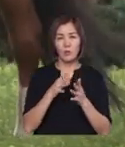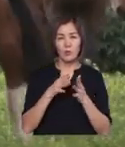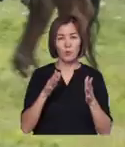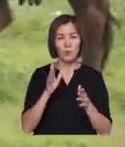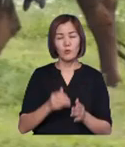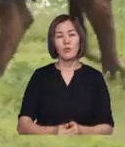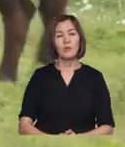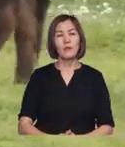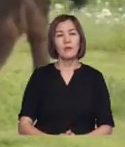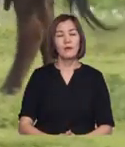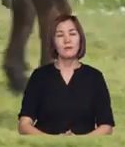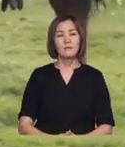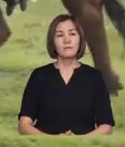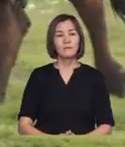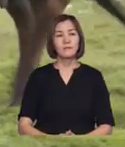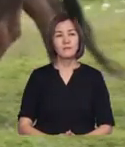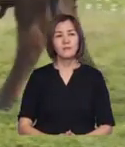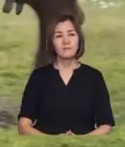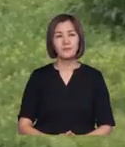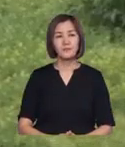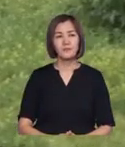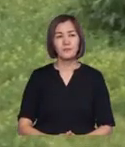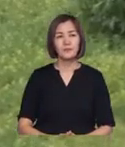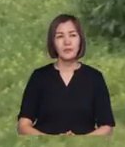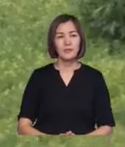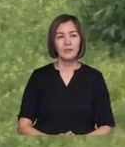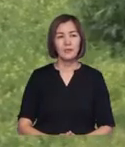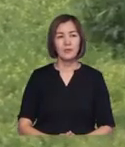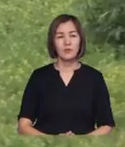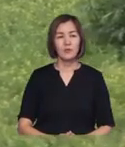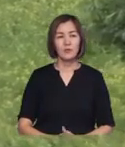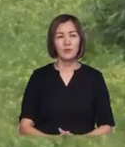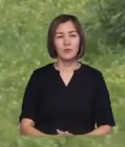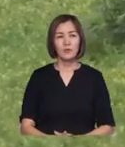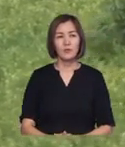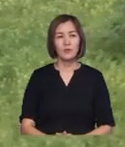Айолым Жүрсінқызы, Жандос Назарбаев, Бекжан Кенжебай, Жетісу телерадио кешені, Райымбек ауданынан.